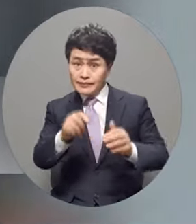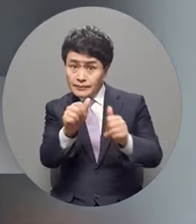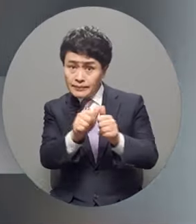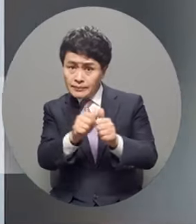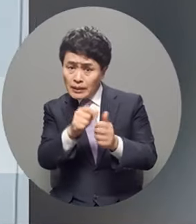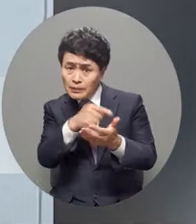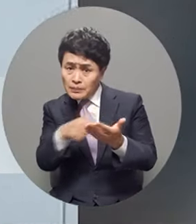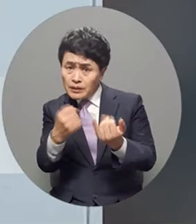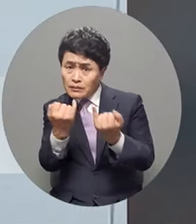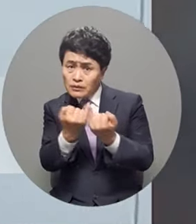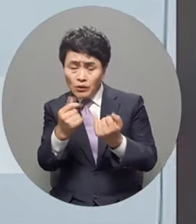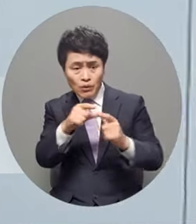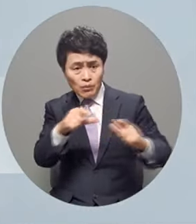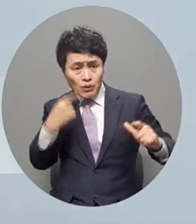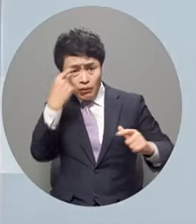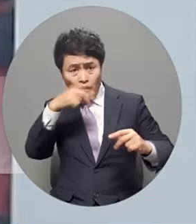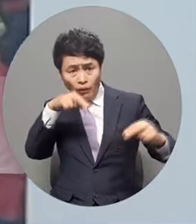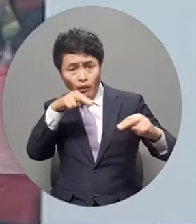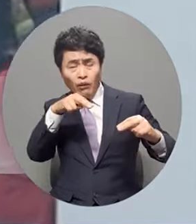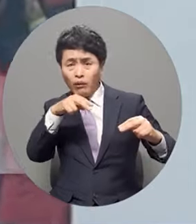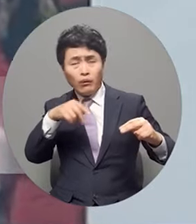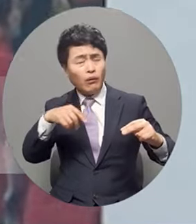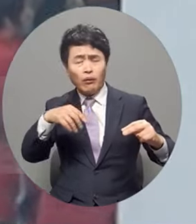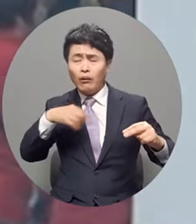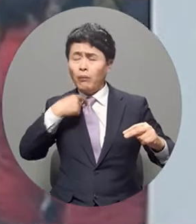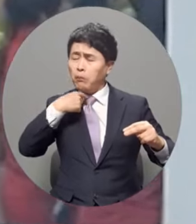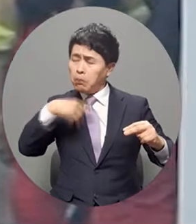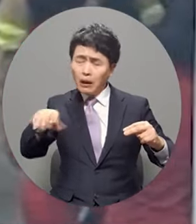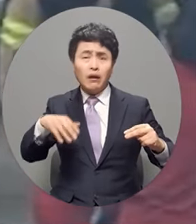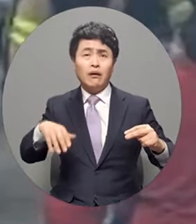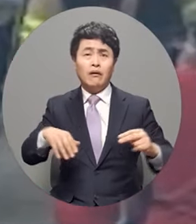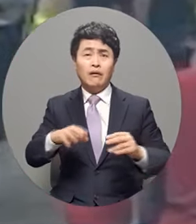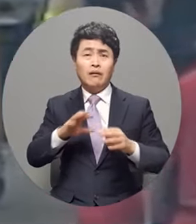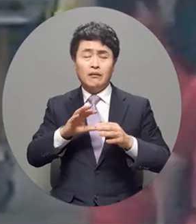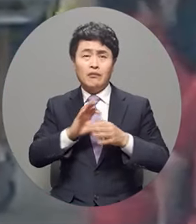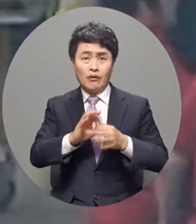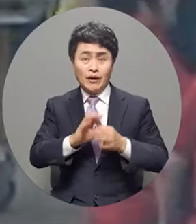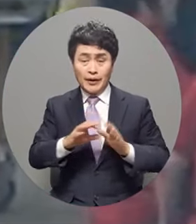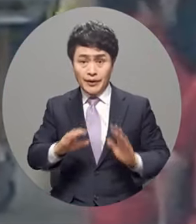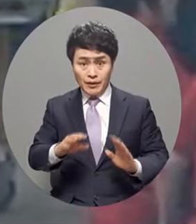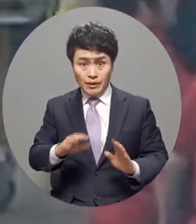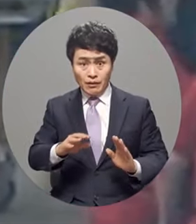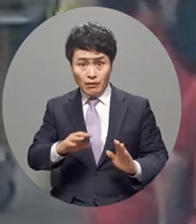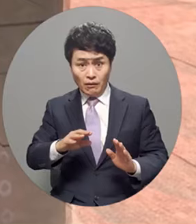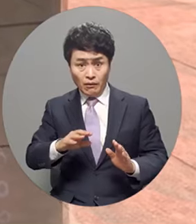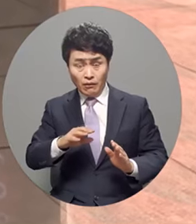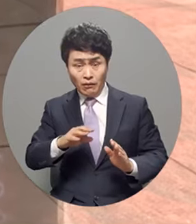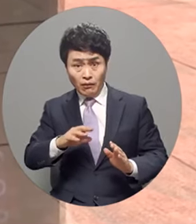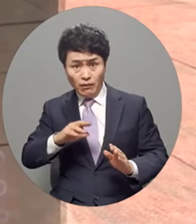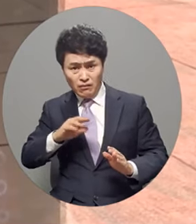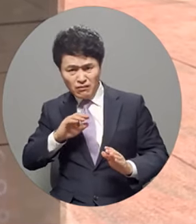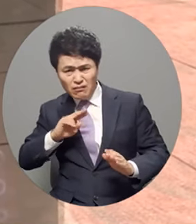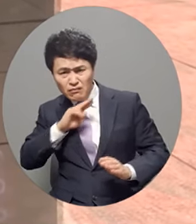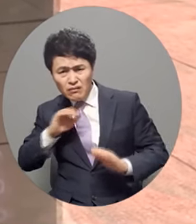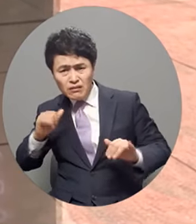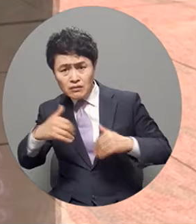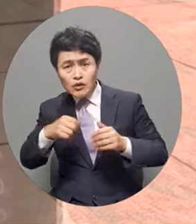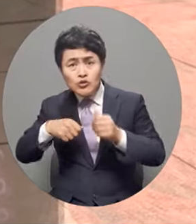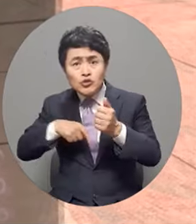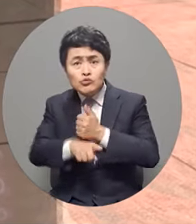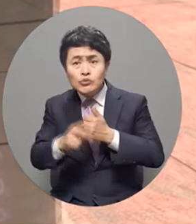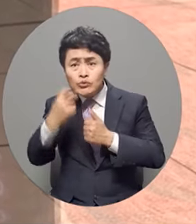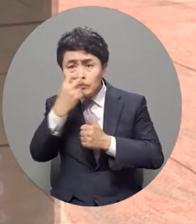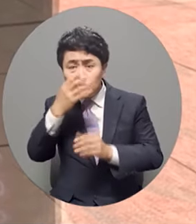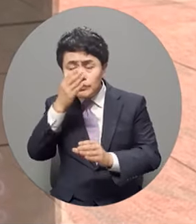피해 여성이 평소 알던 사이는 아니라고 설명했습니다 경찰은 피의자에 대한 구체적인 범행 동기 등을 조사한 뒤 구속